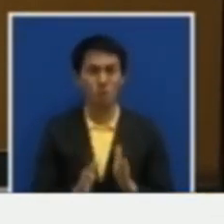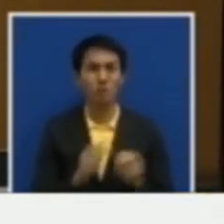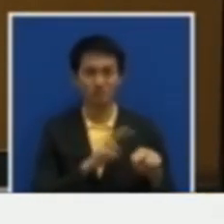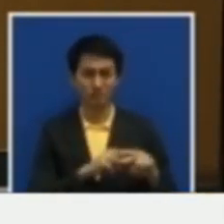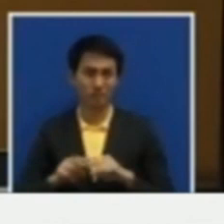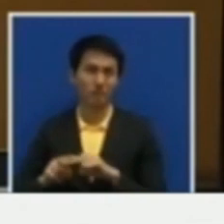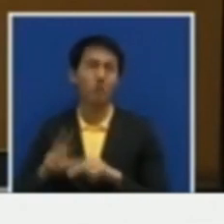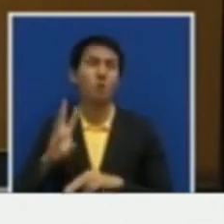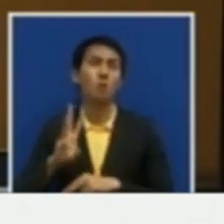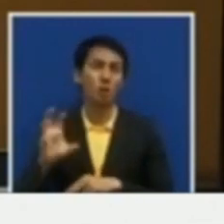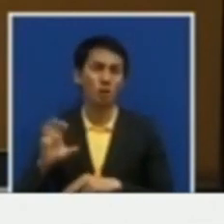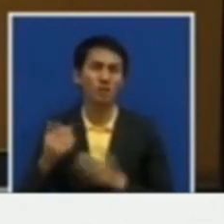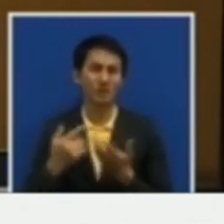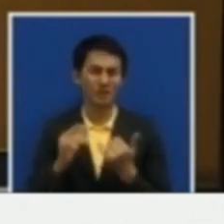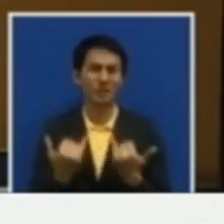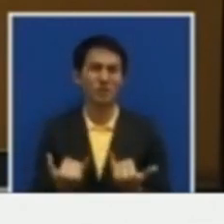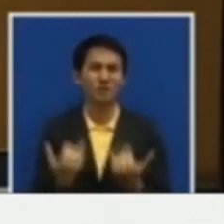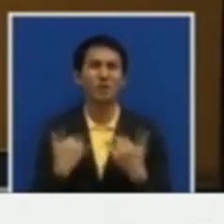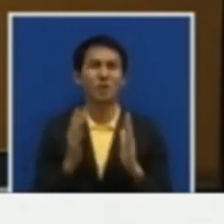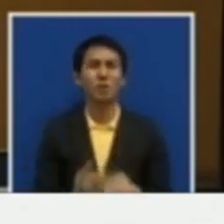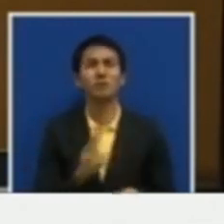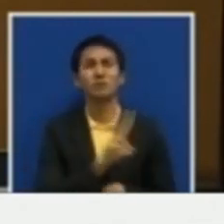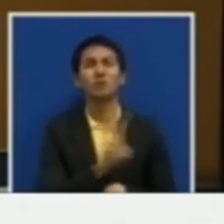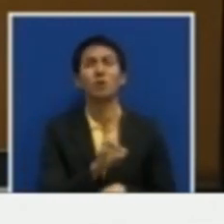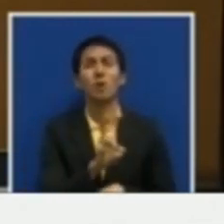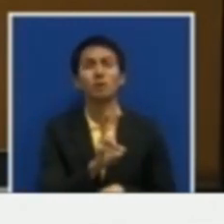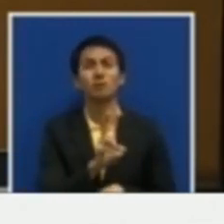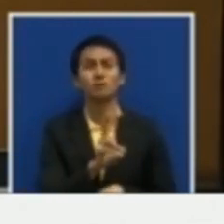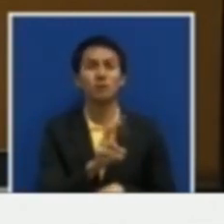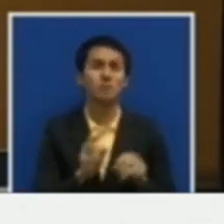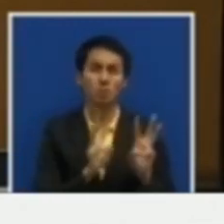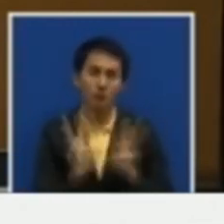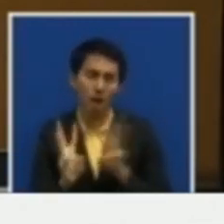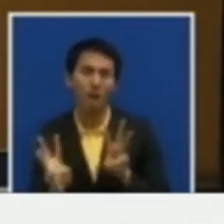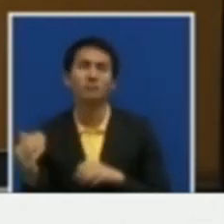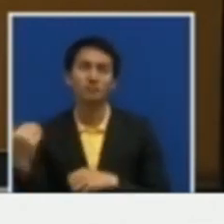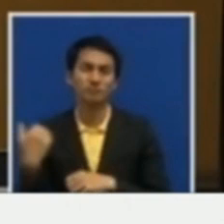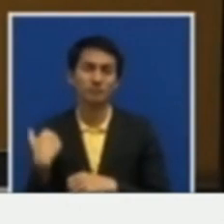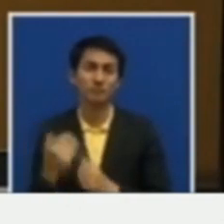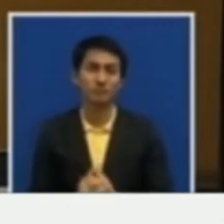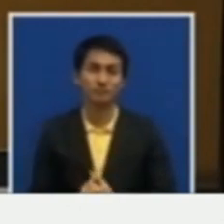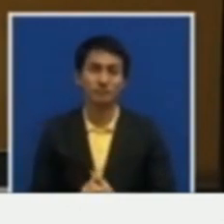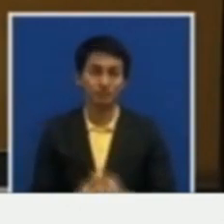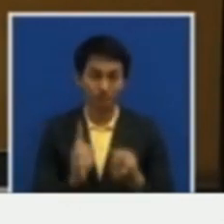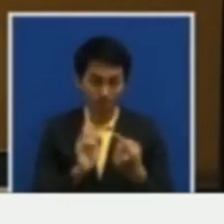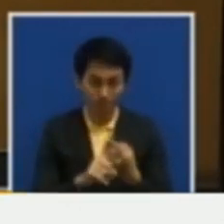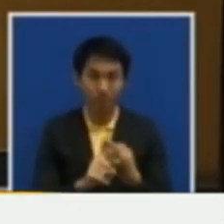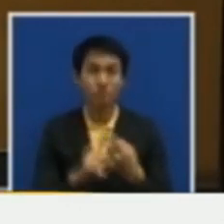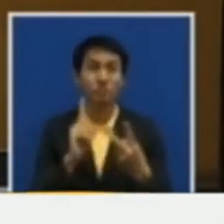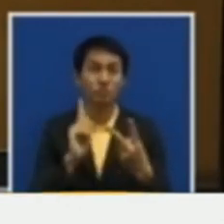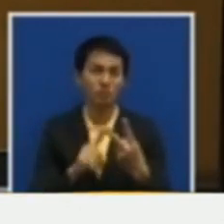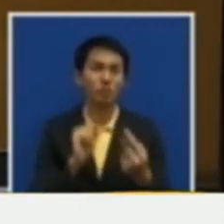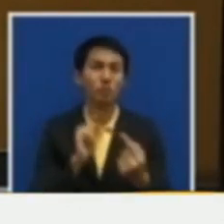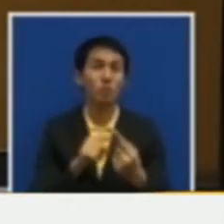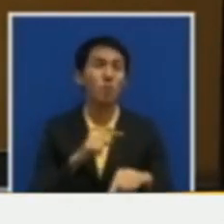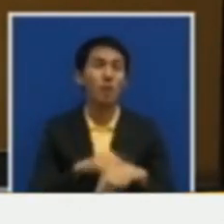ามนั้นจบฮะรับรองมาเป็นครึ่งแน่นอน นี่คือที่ประชุมวุฒิสภาไม่ใช่ห้องเรียนเด็ก